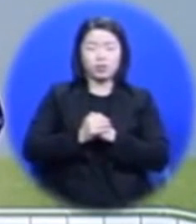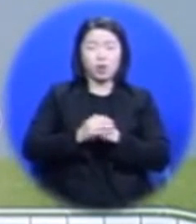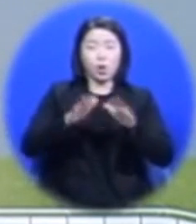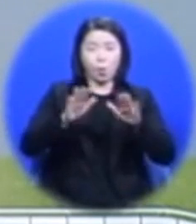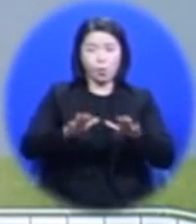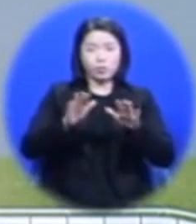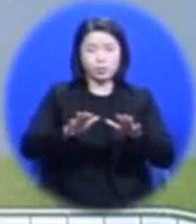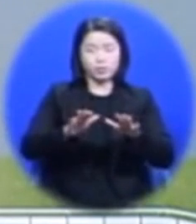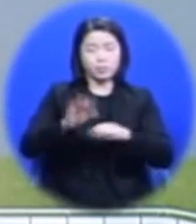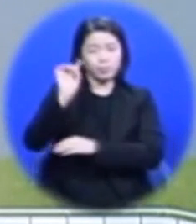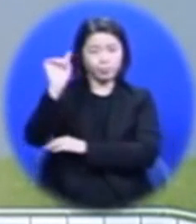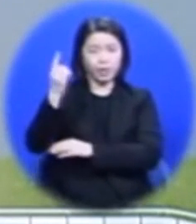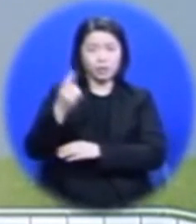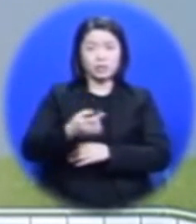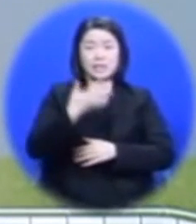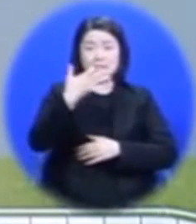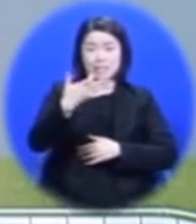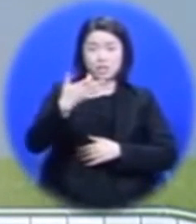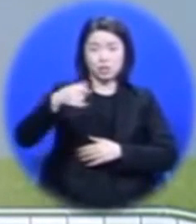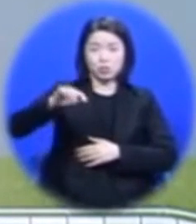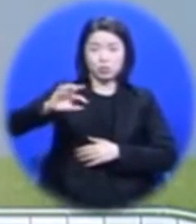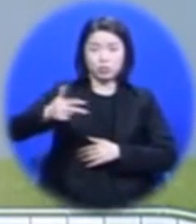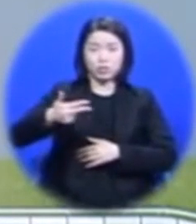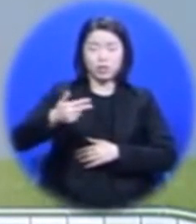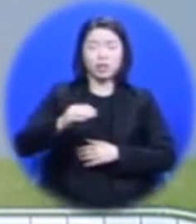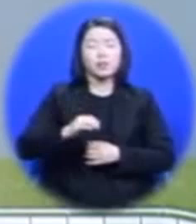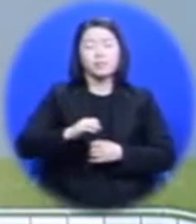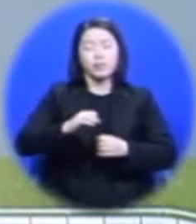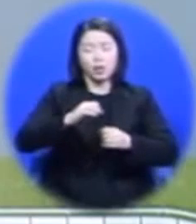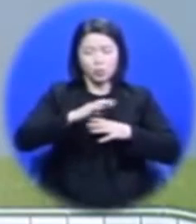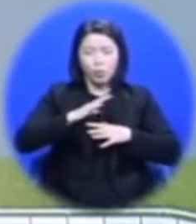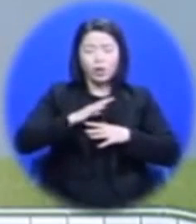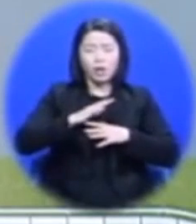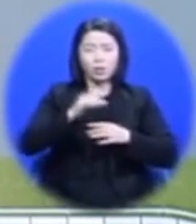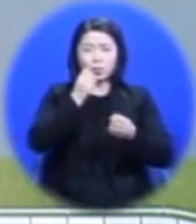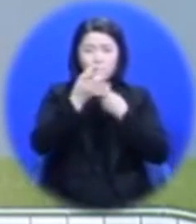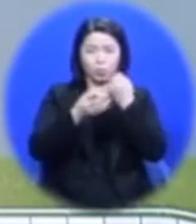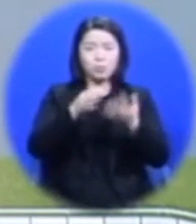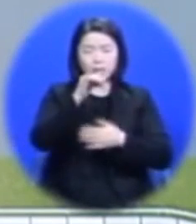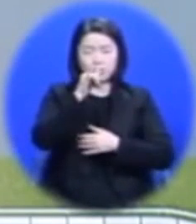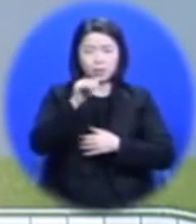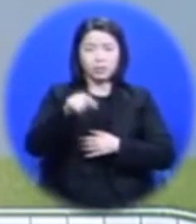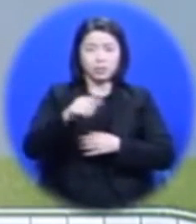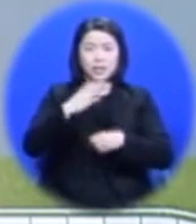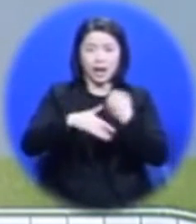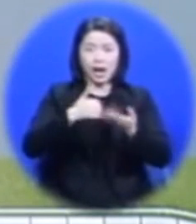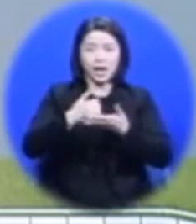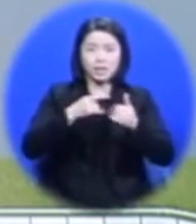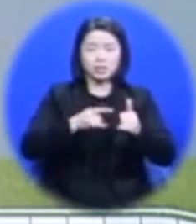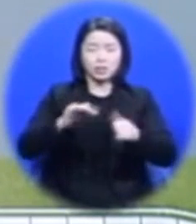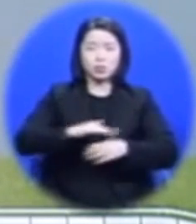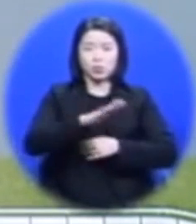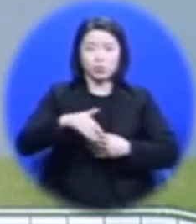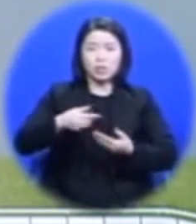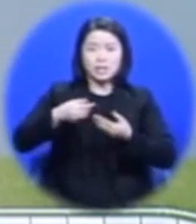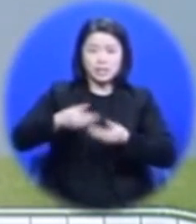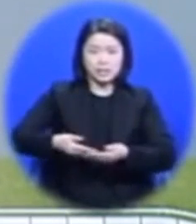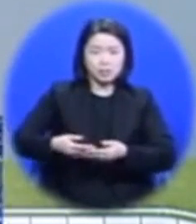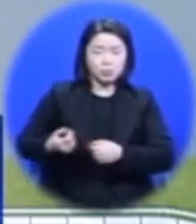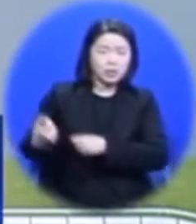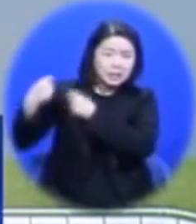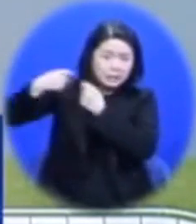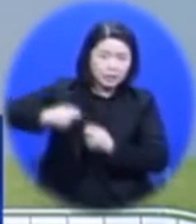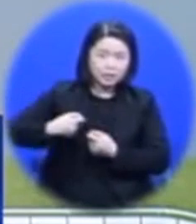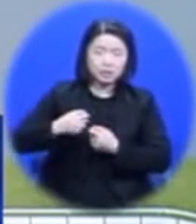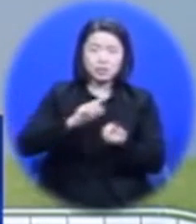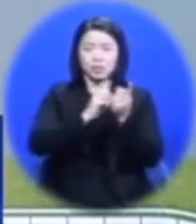오늘 다윗이 19절에 아주 놀라운 고백을 하고 있는데 그것은 하나님께서 우리의 짐을 대신